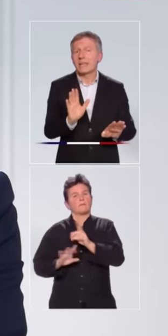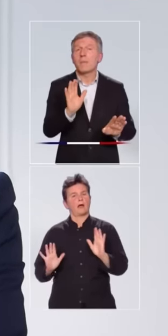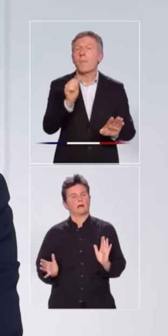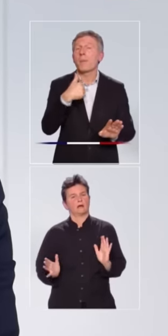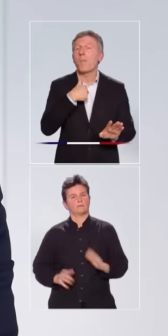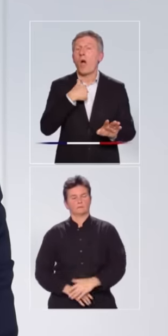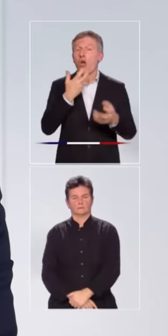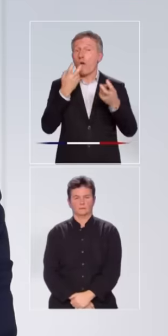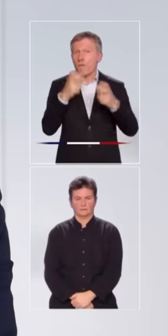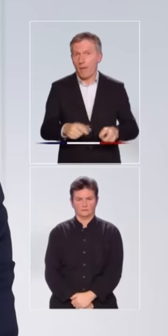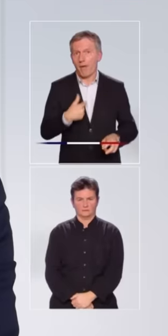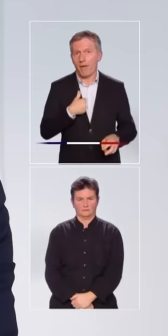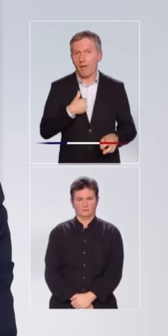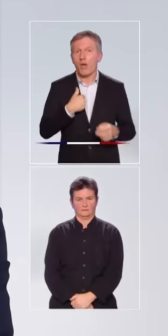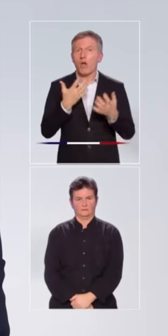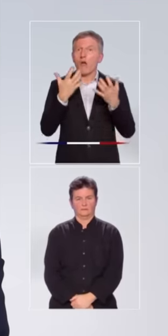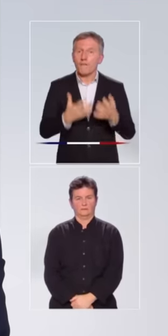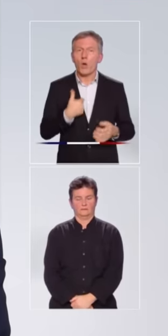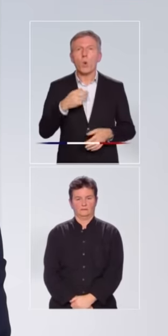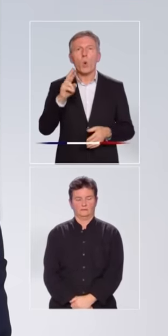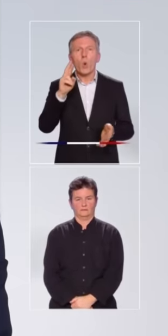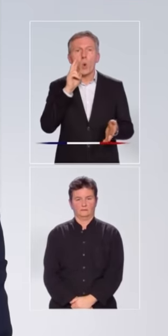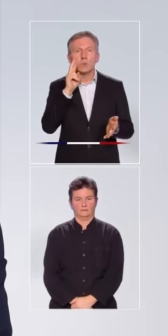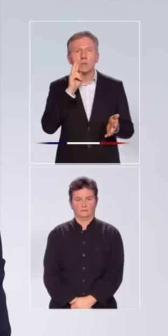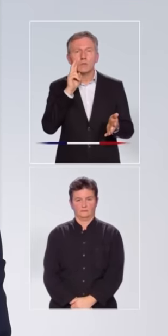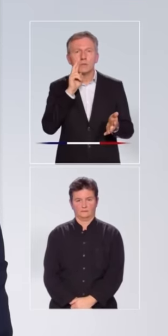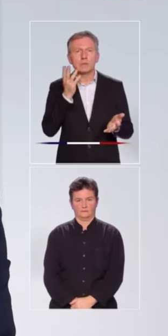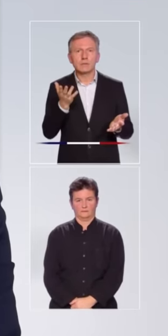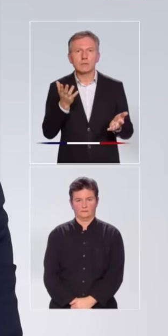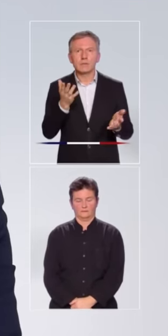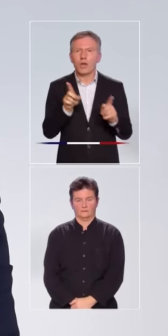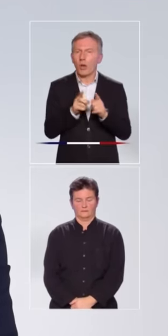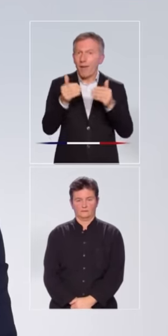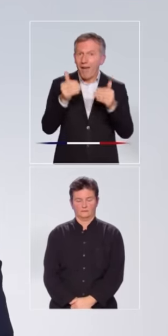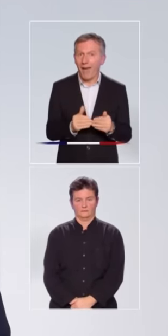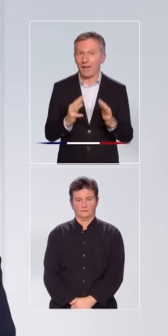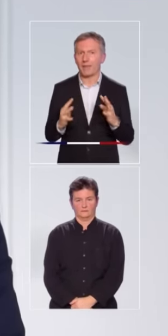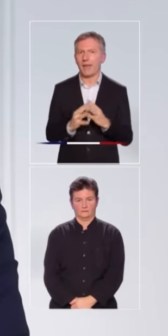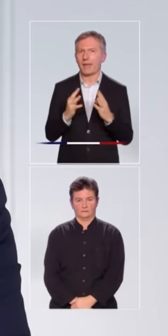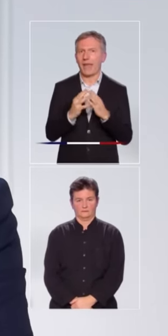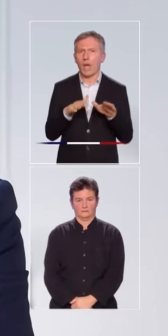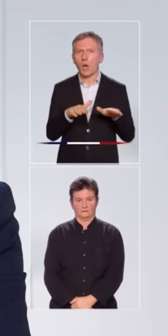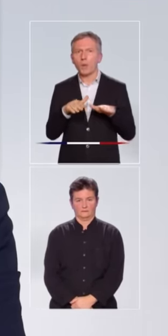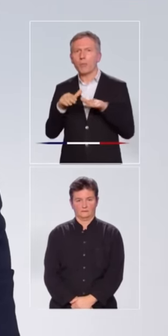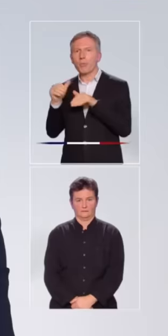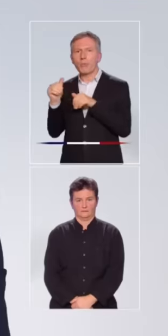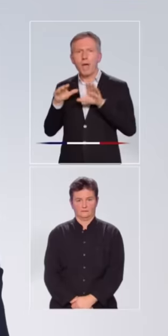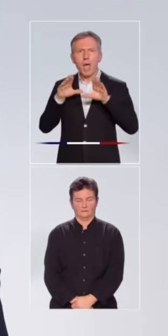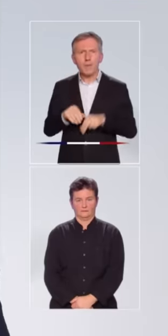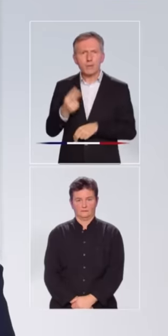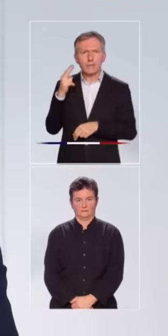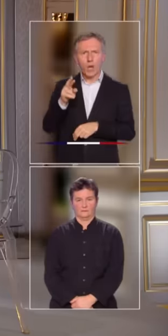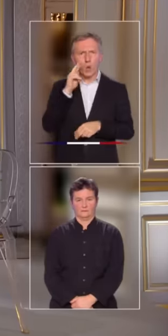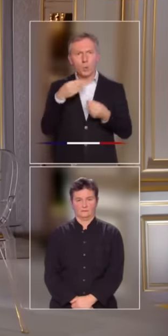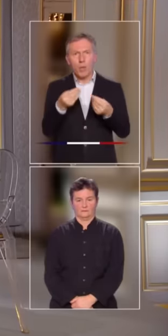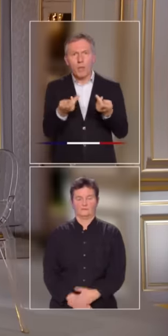d'abord, je ne le souhaite pas. Je souhaite que la Russie cesse cette guerre, se retire des positions qui sont les siennes et permette